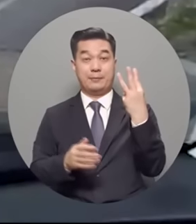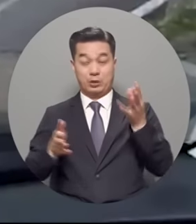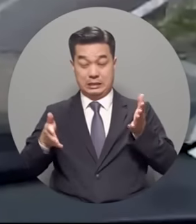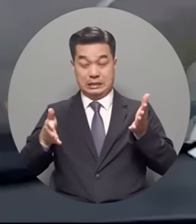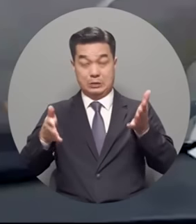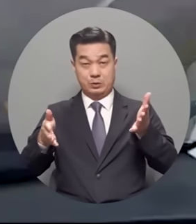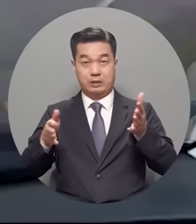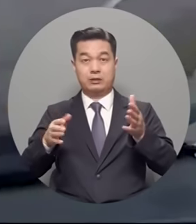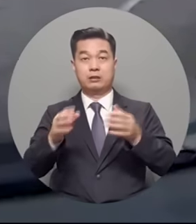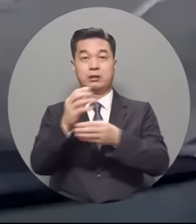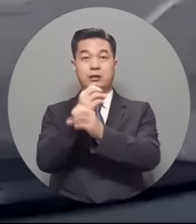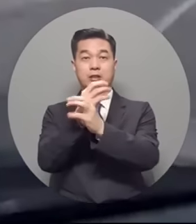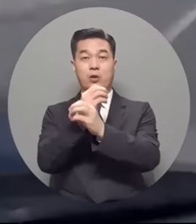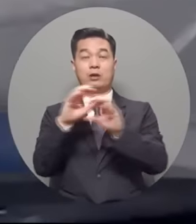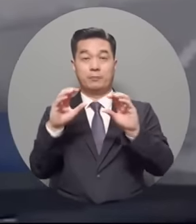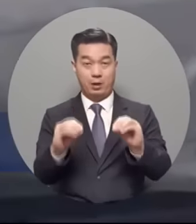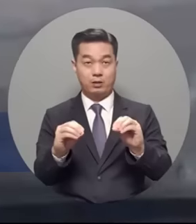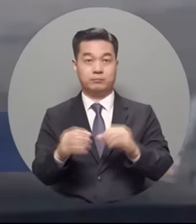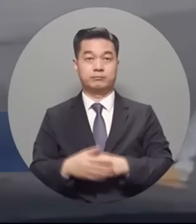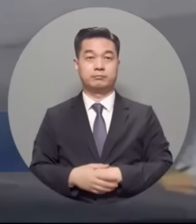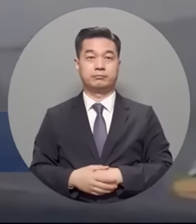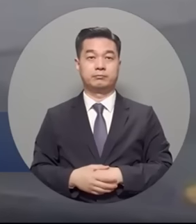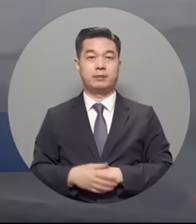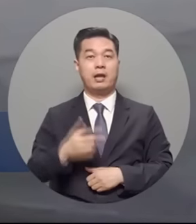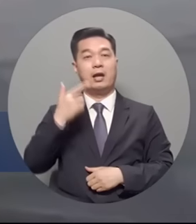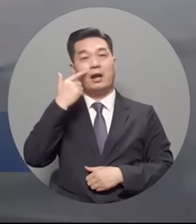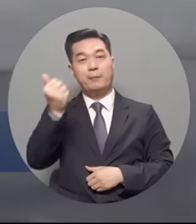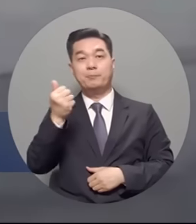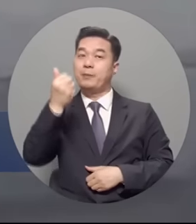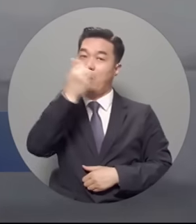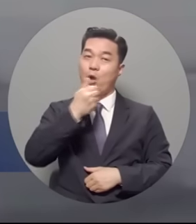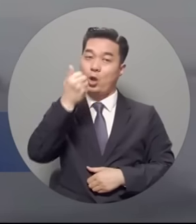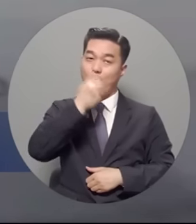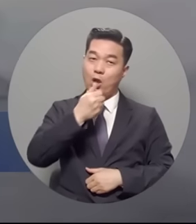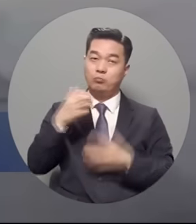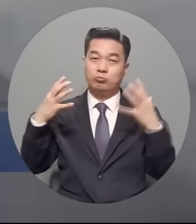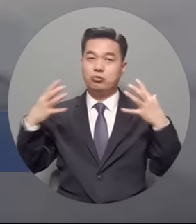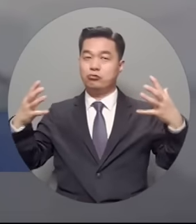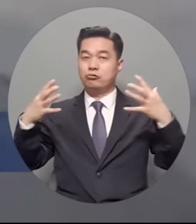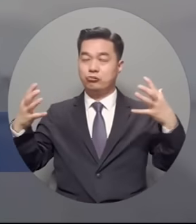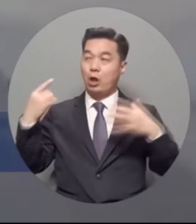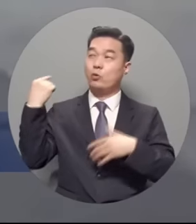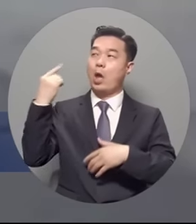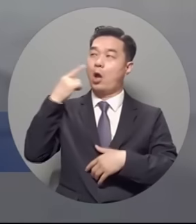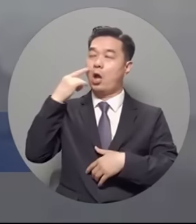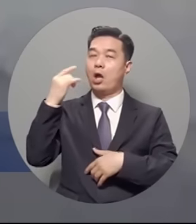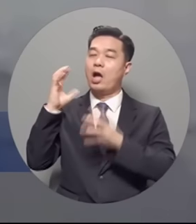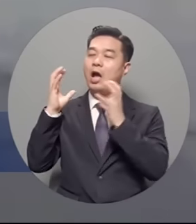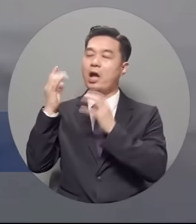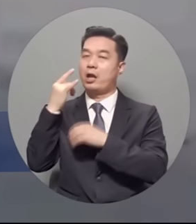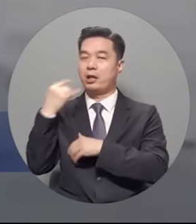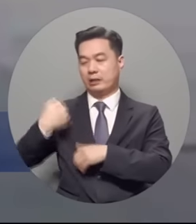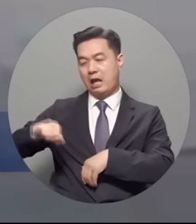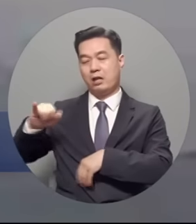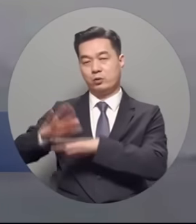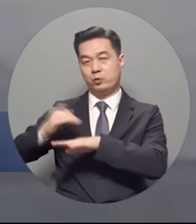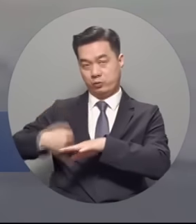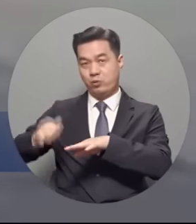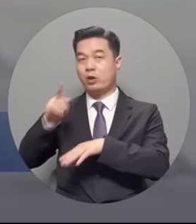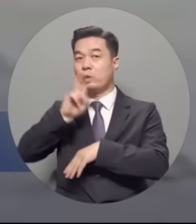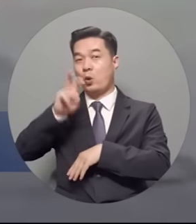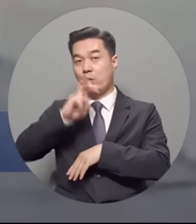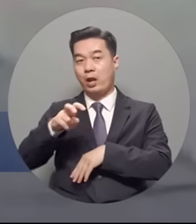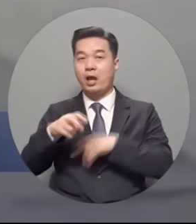멈춰섰습니다. 아빠 고문 뚱뚱해, 엄마